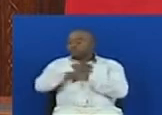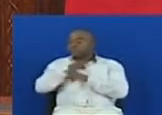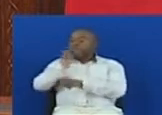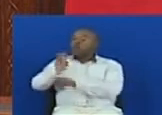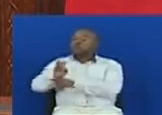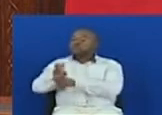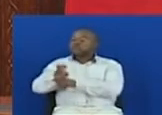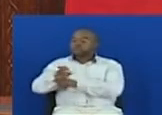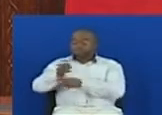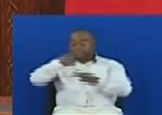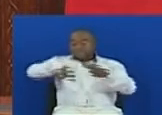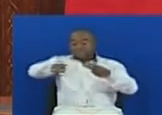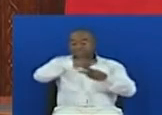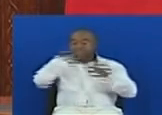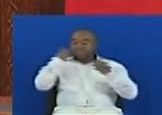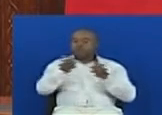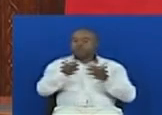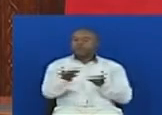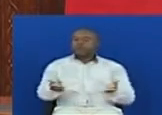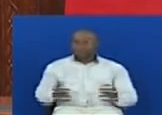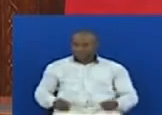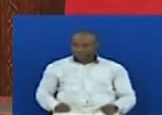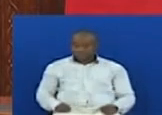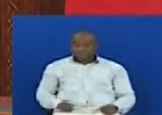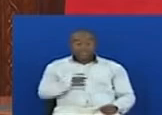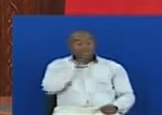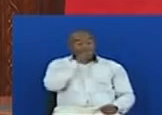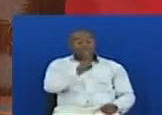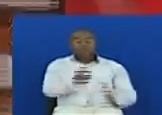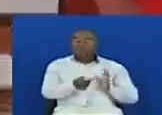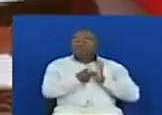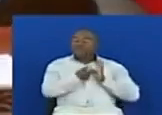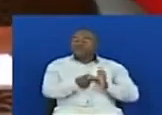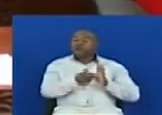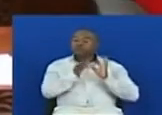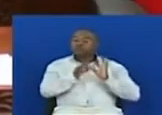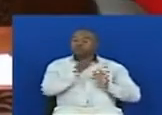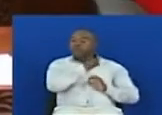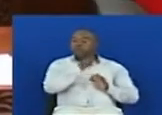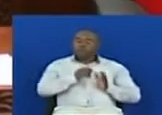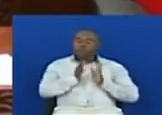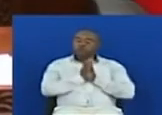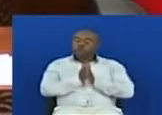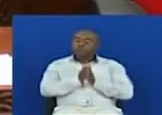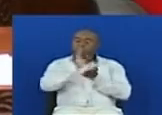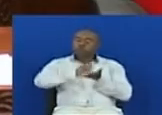ni mfano hai kwa hawa watu, ni watu wamitukuka. Na tuwaombee dua